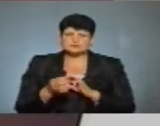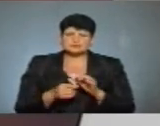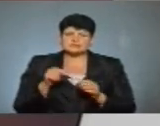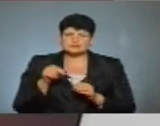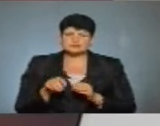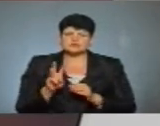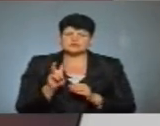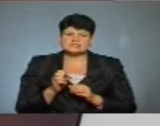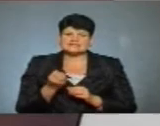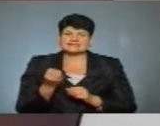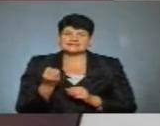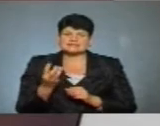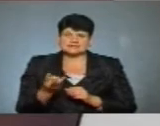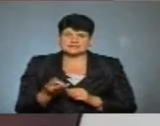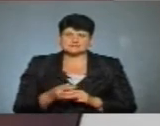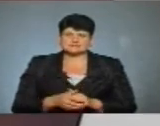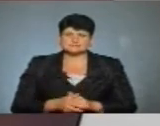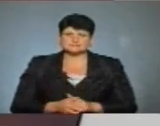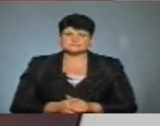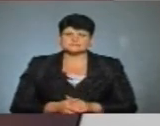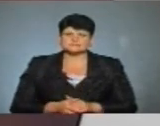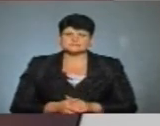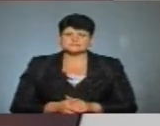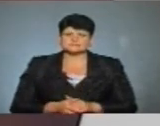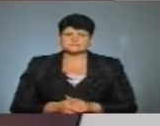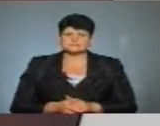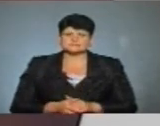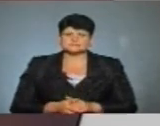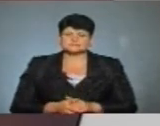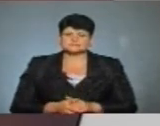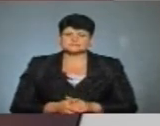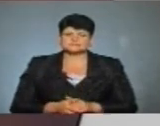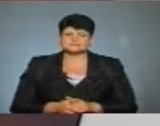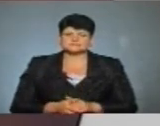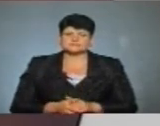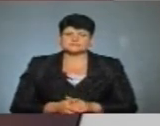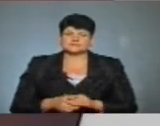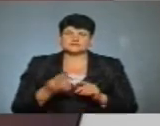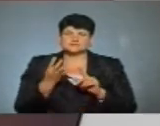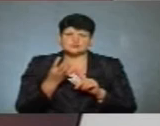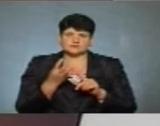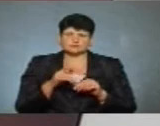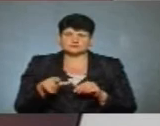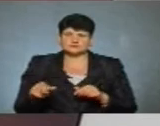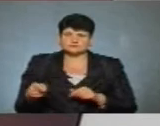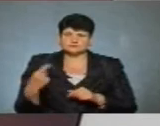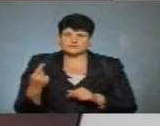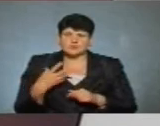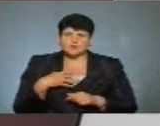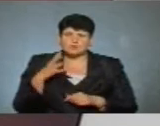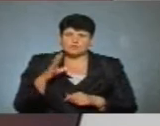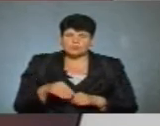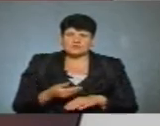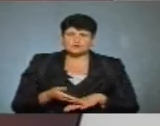1313, розповіла Оксана Чайчук. Четверо жителів Тернопільщини померли